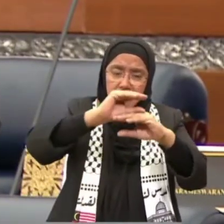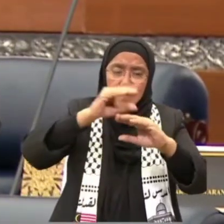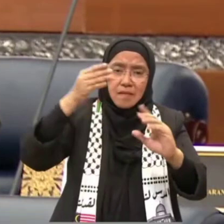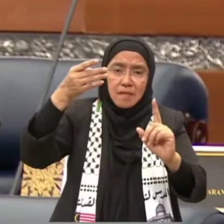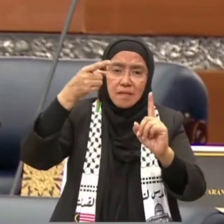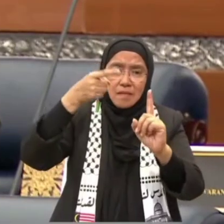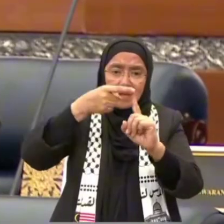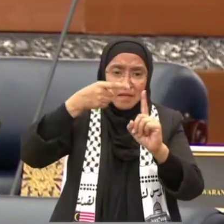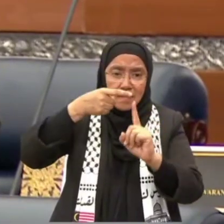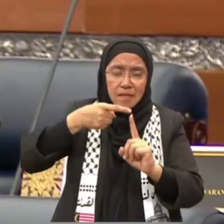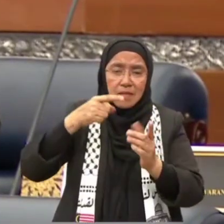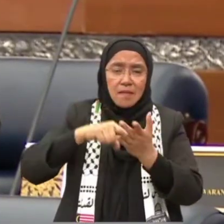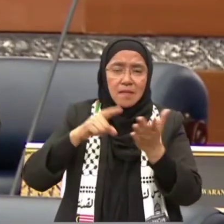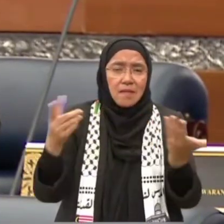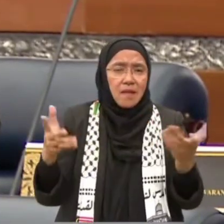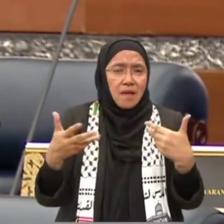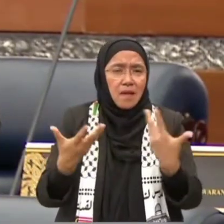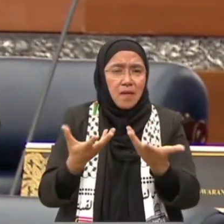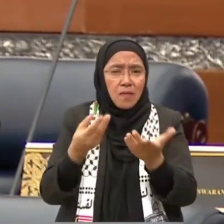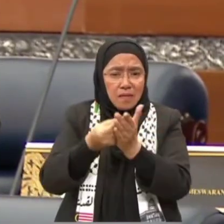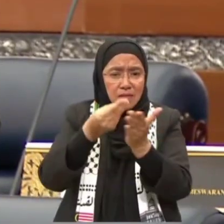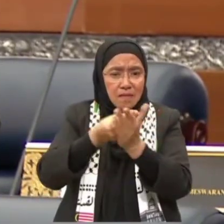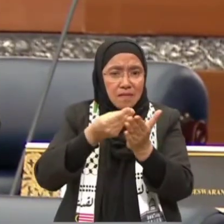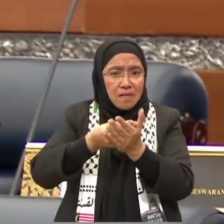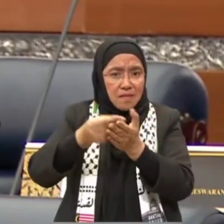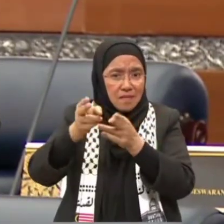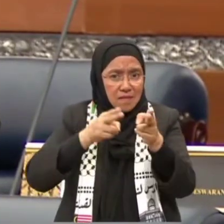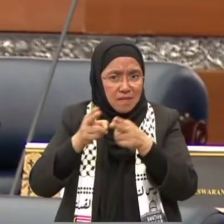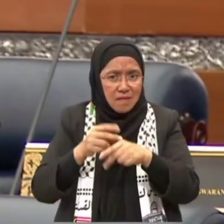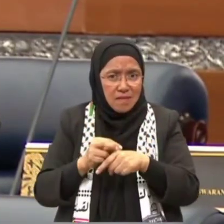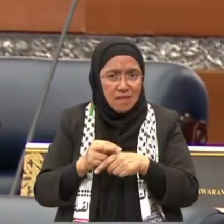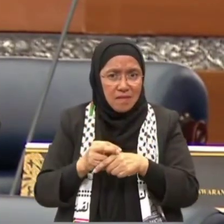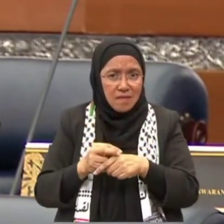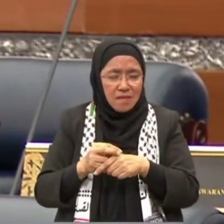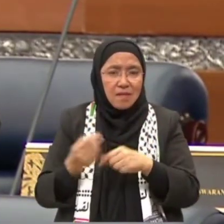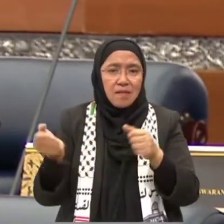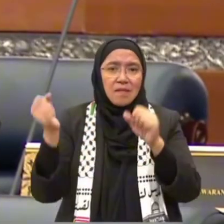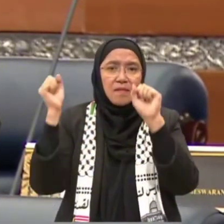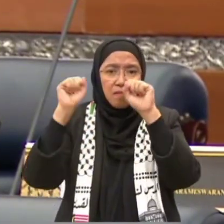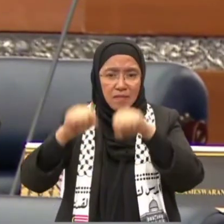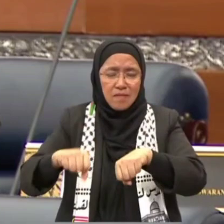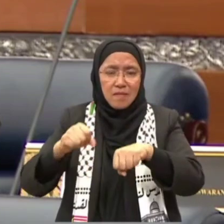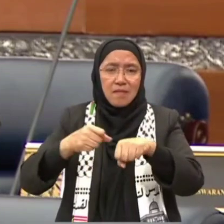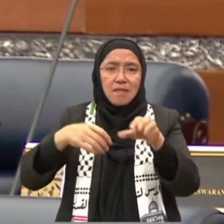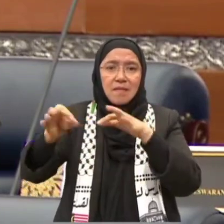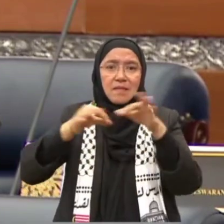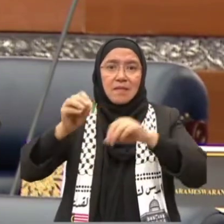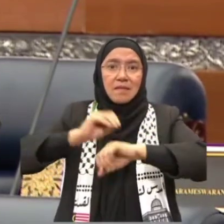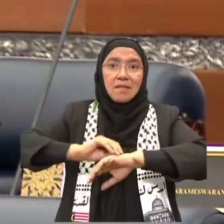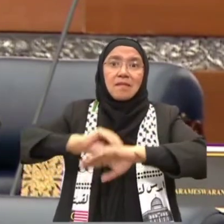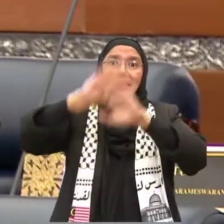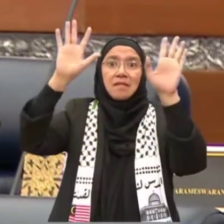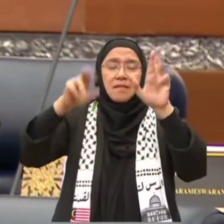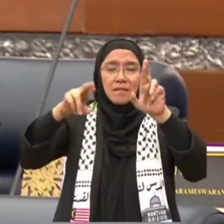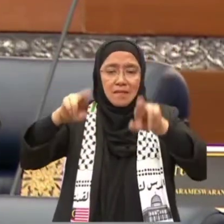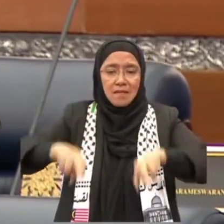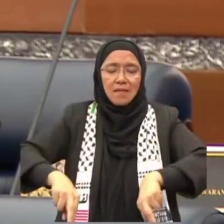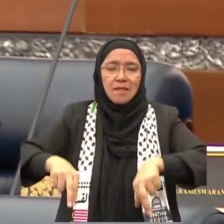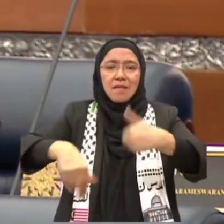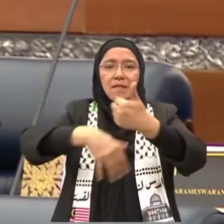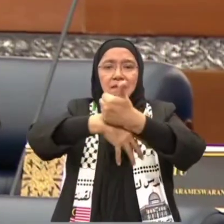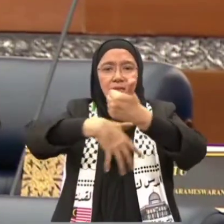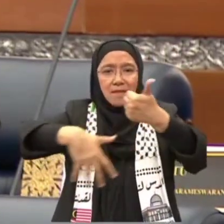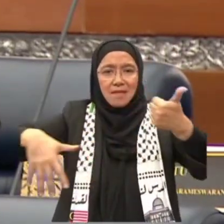dapat memberikan satu message yang jelas kepada rakyat di bawah sana. Dengan itu, sekian. Terima kasih. Timbalan